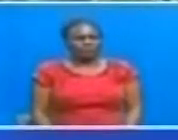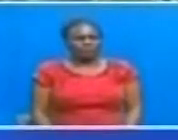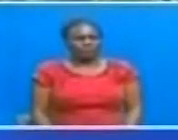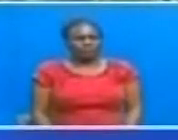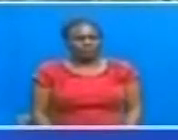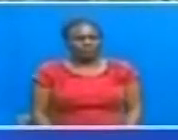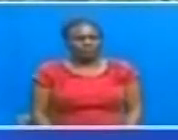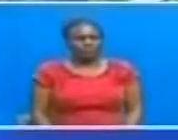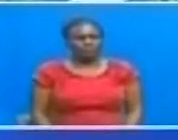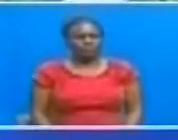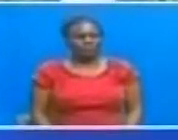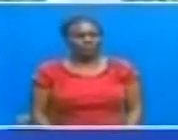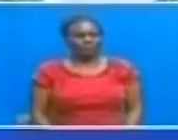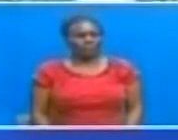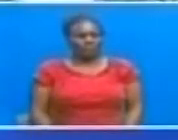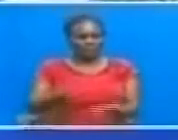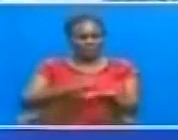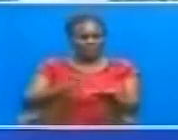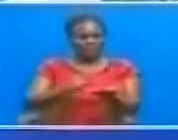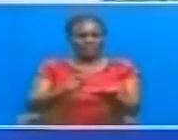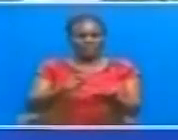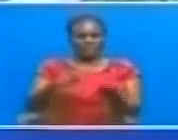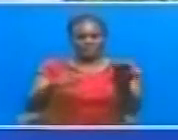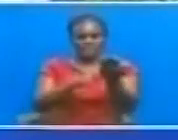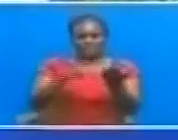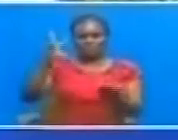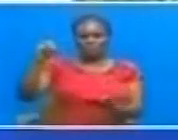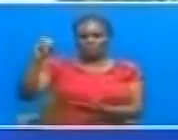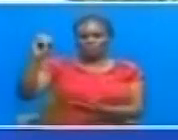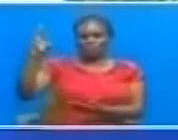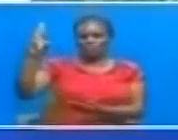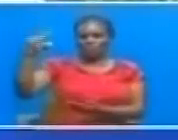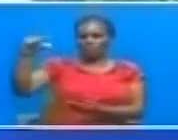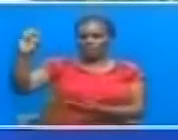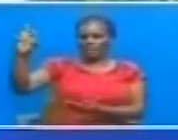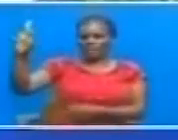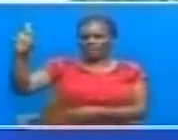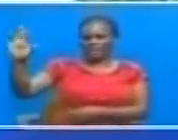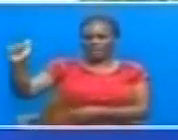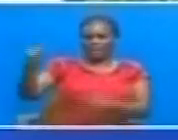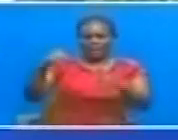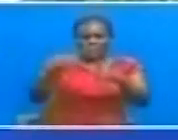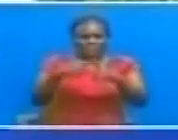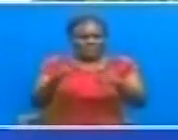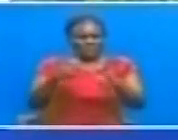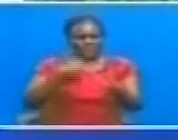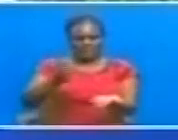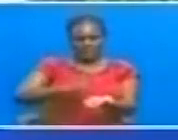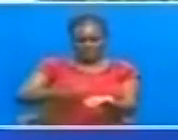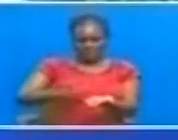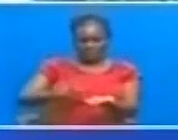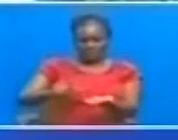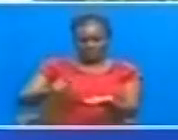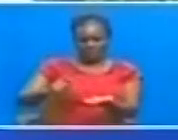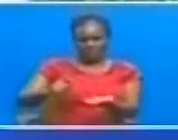mwesekeleza hii ameandika vizuri, hiyo mongera ya rafiki tu kanzi na monge. Lakini mimi na sign kubu